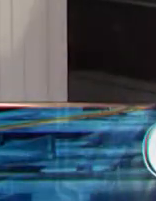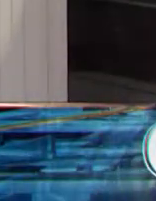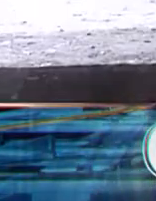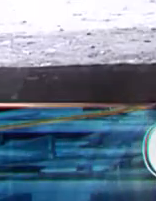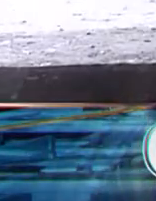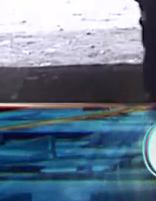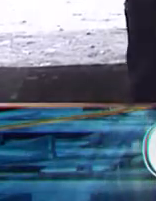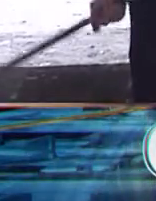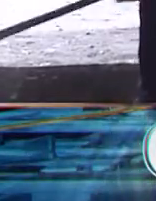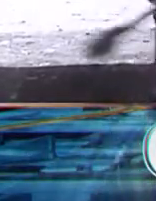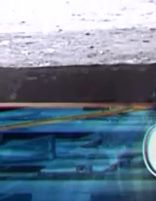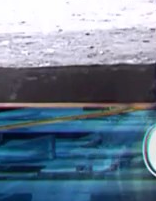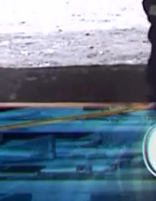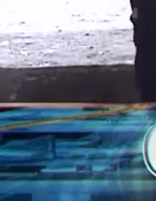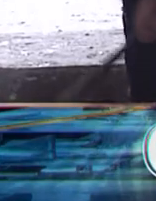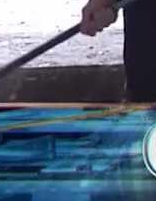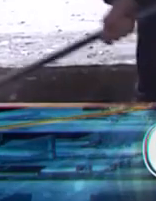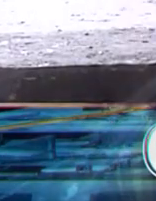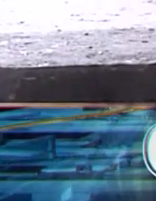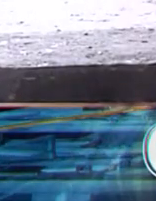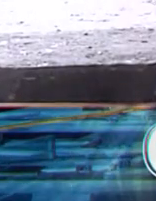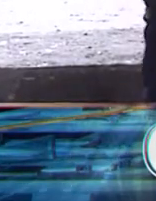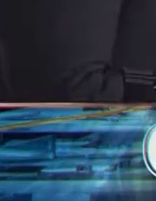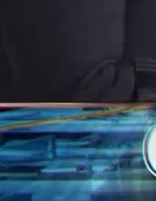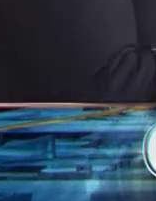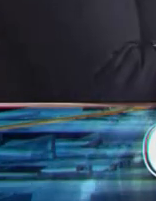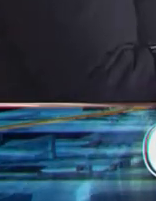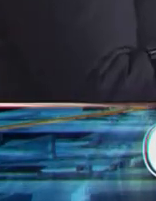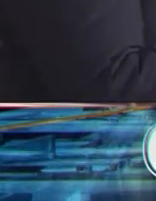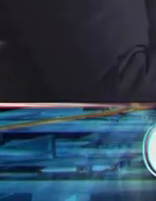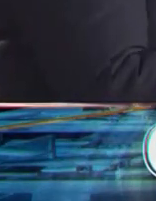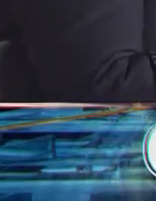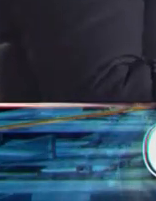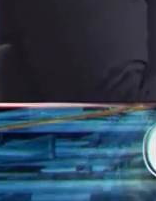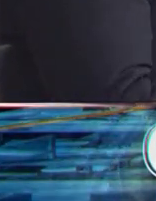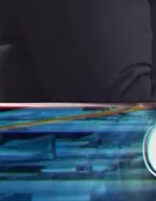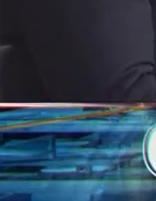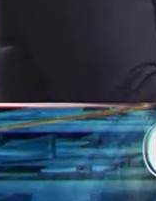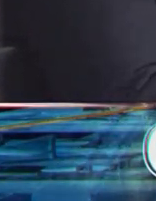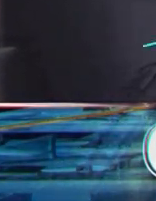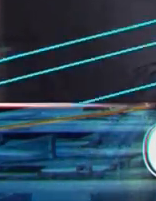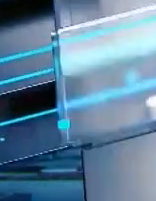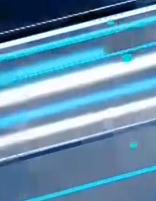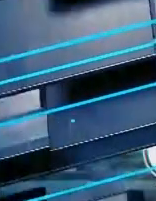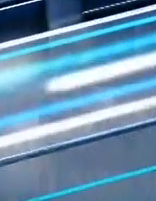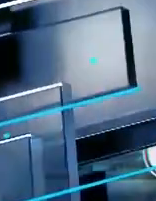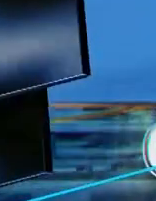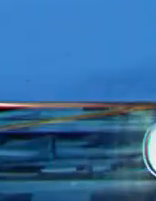Сезон круглый год. Сахарный завод «Куксу-Шейкер» начинает переработку сахарного тростника.